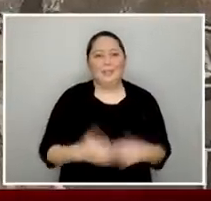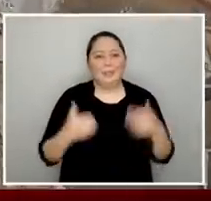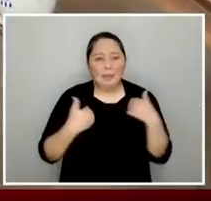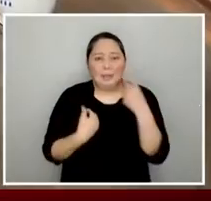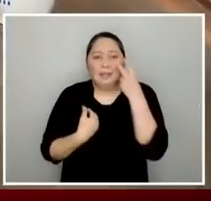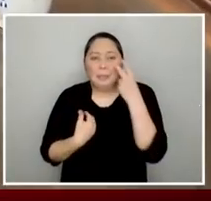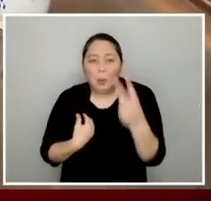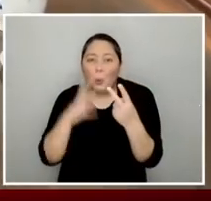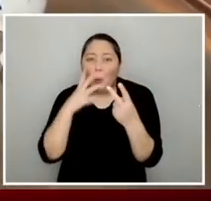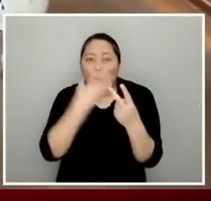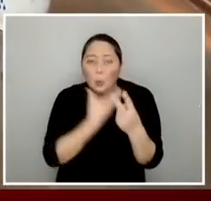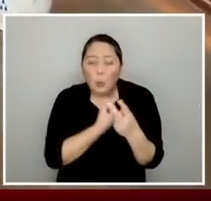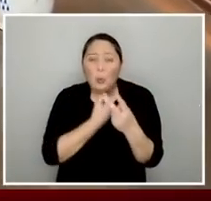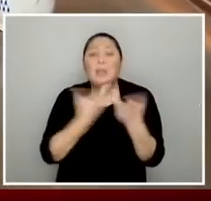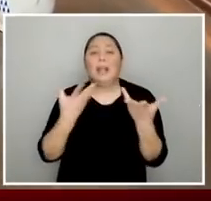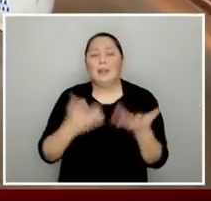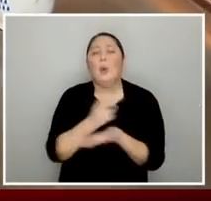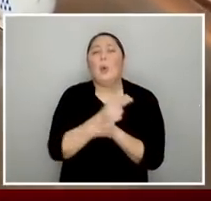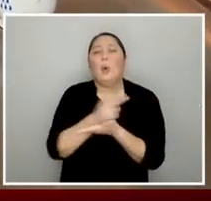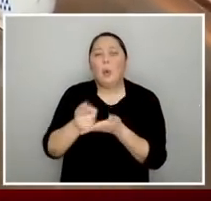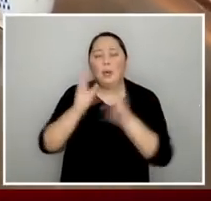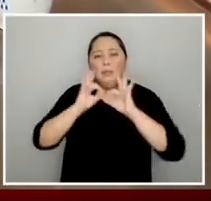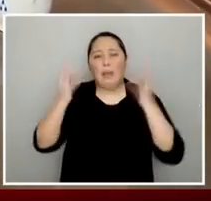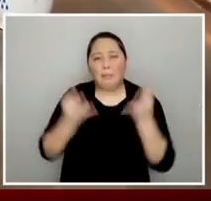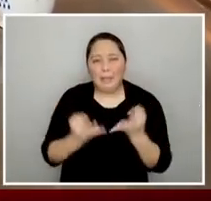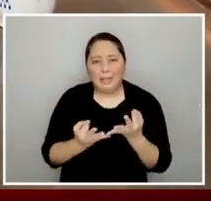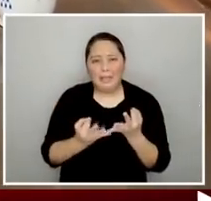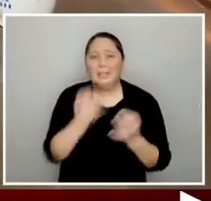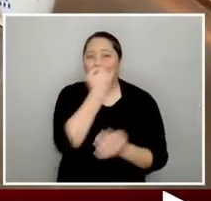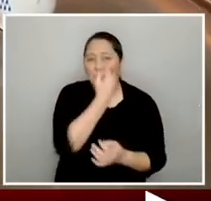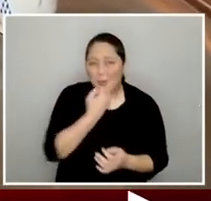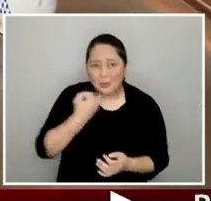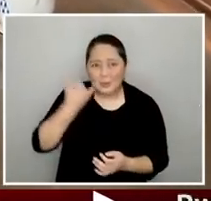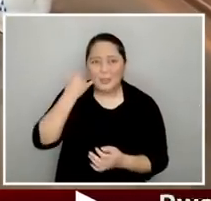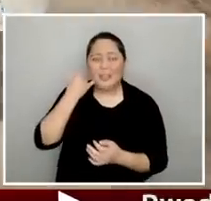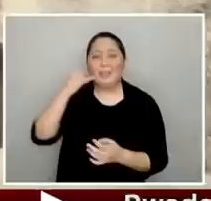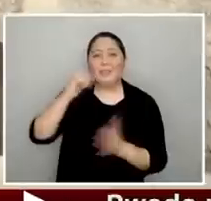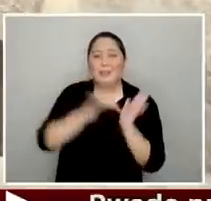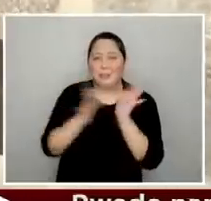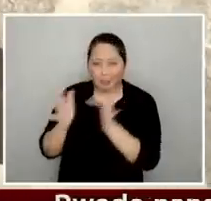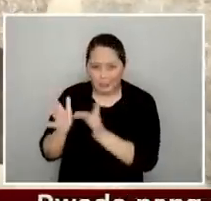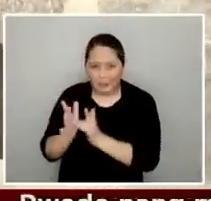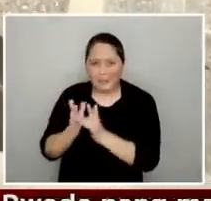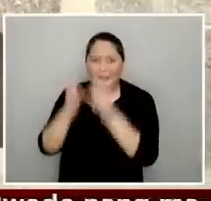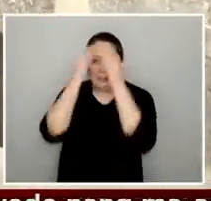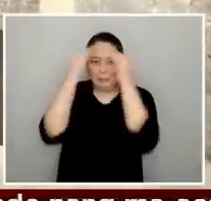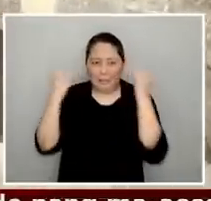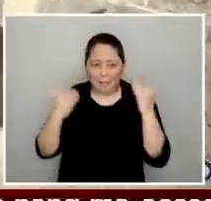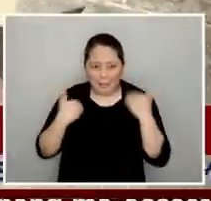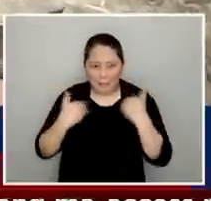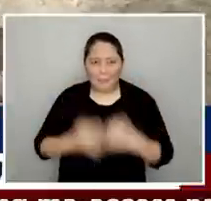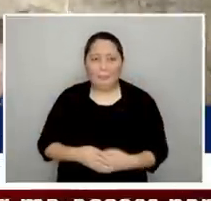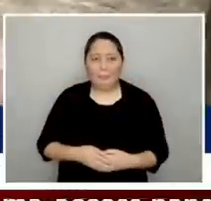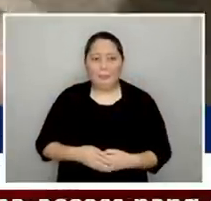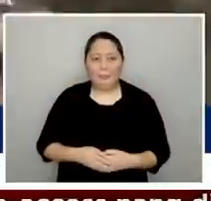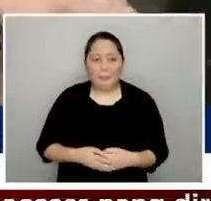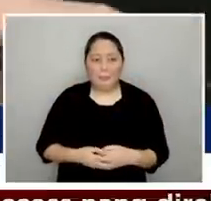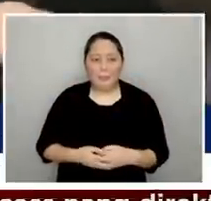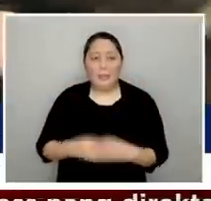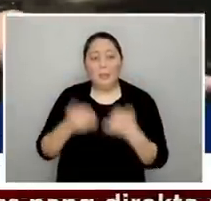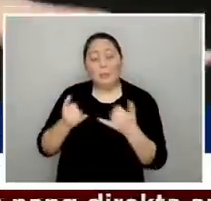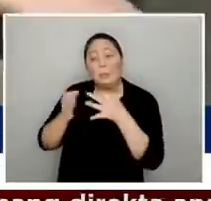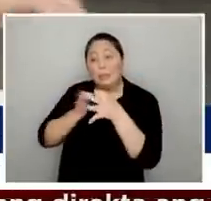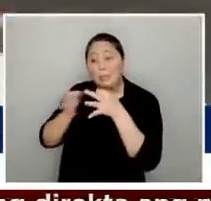Maria. Tinatawag namang refectory ang kwarto na ito. That's the sample of the table that they